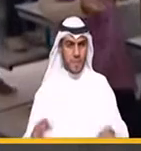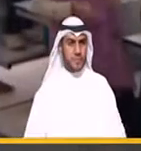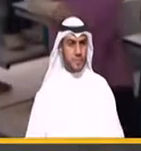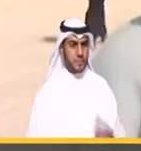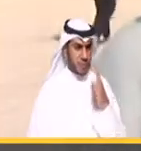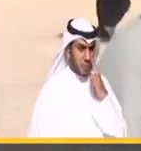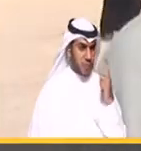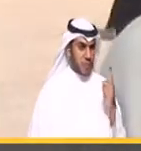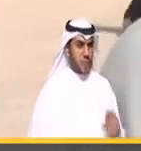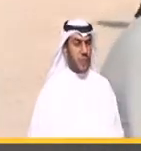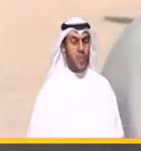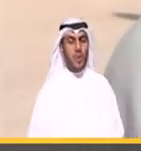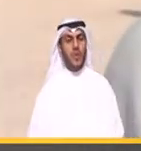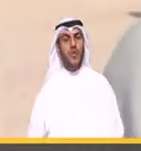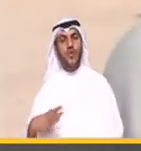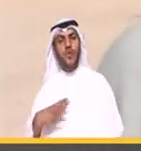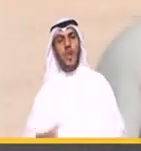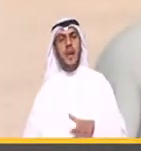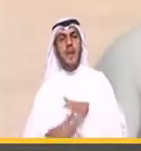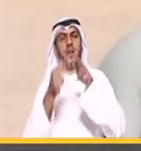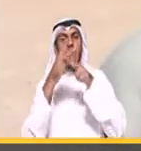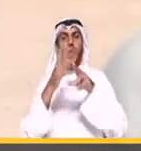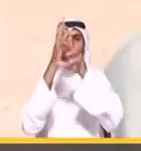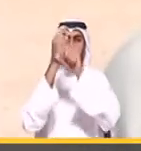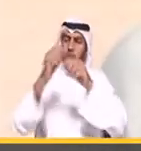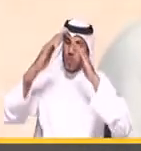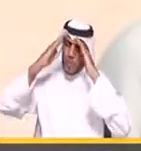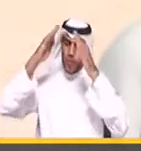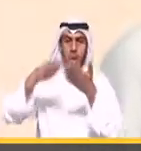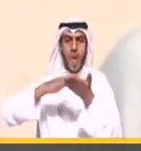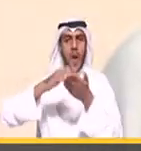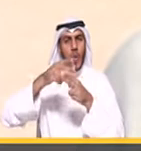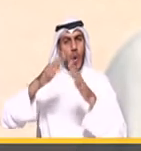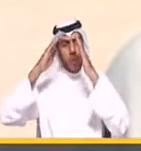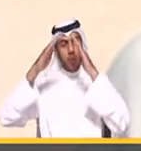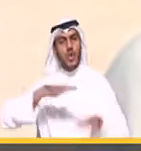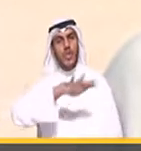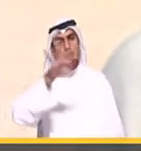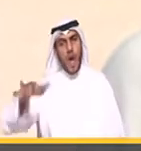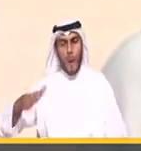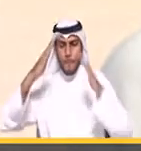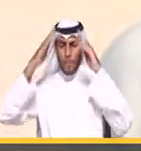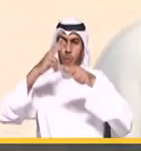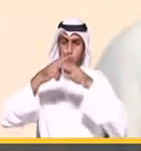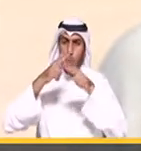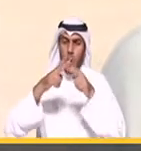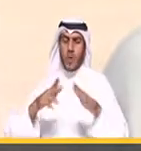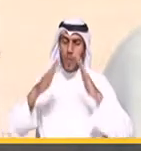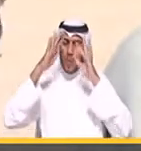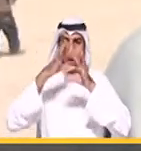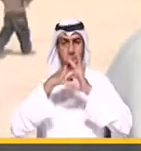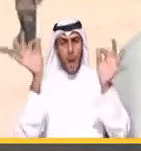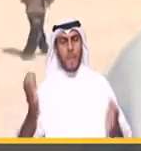الكويت شكرا اله وشكرا لدولته شكرا ل شعب الكويت كاملا وشكرا